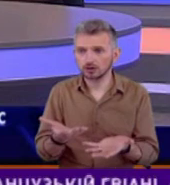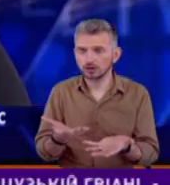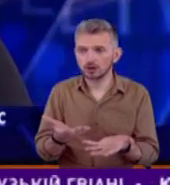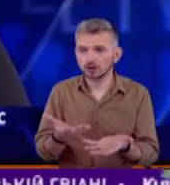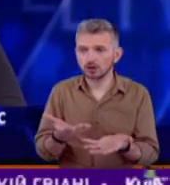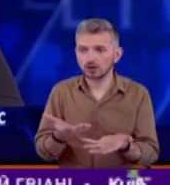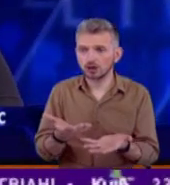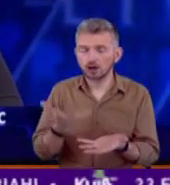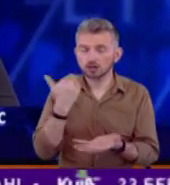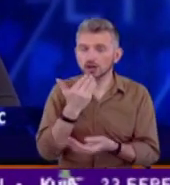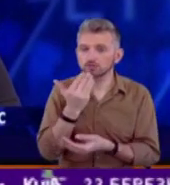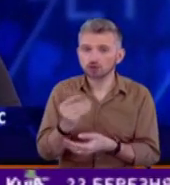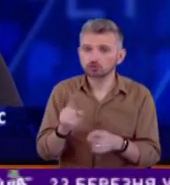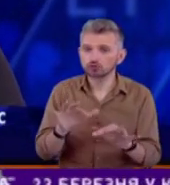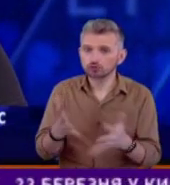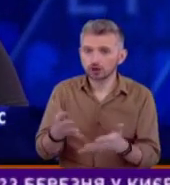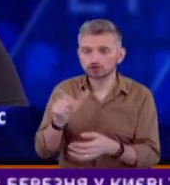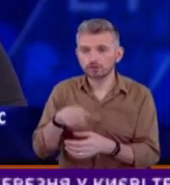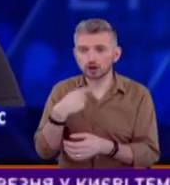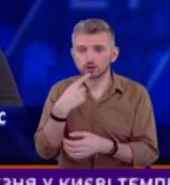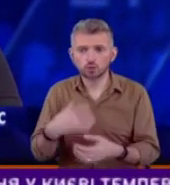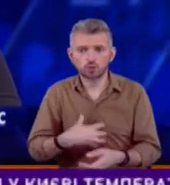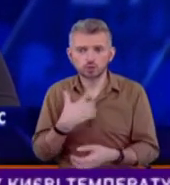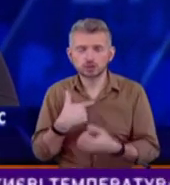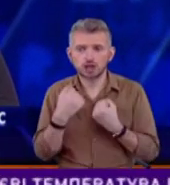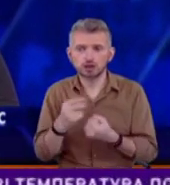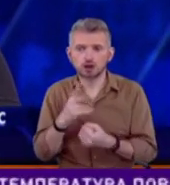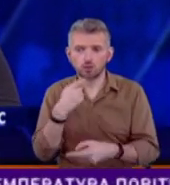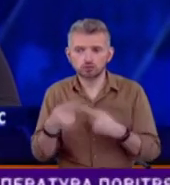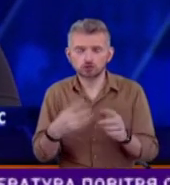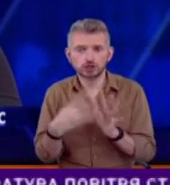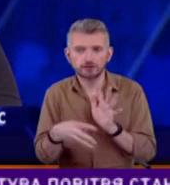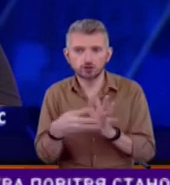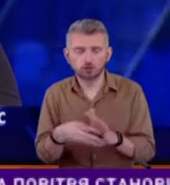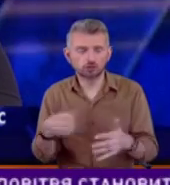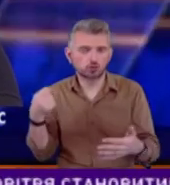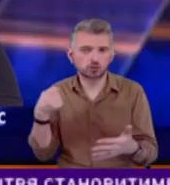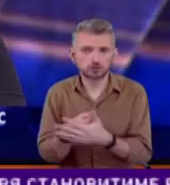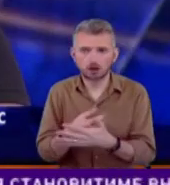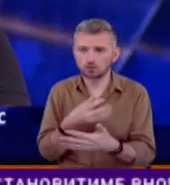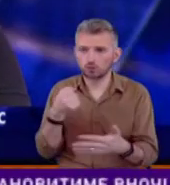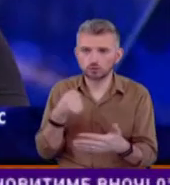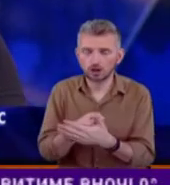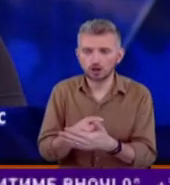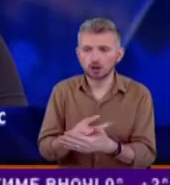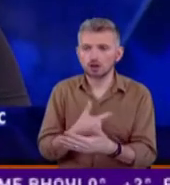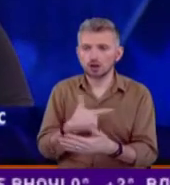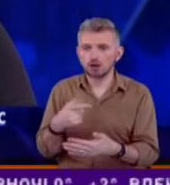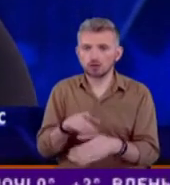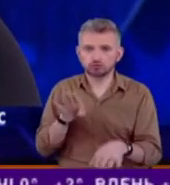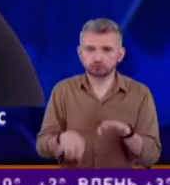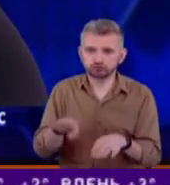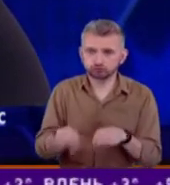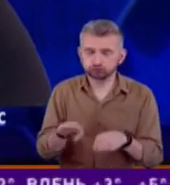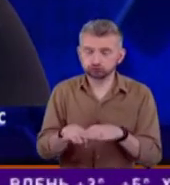і... Когда спрашиваешь, что случилось, человек говорит, да ужас, ехал, как обычно, 90, тут удар, еще удар, я газа добавил, вообще